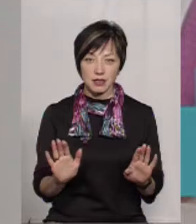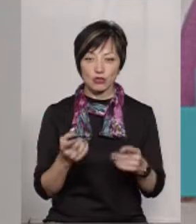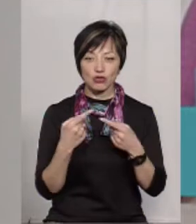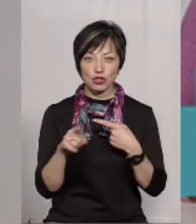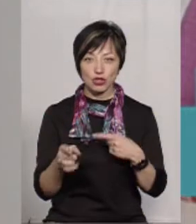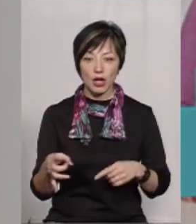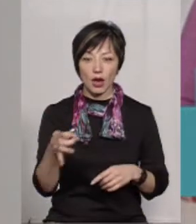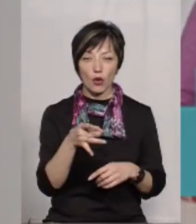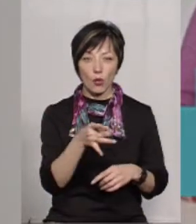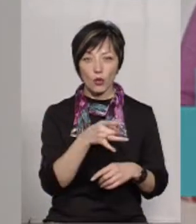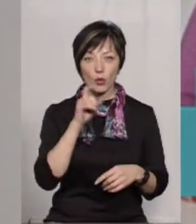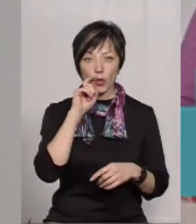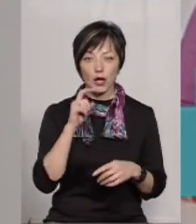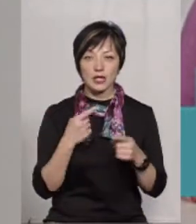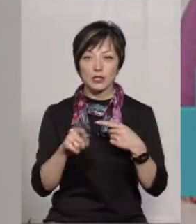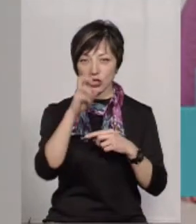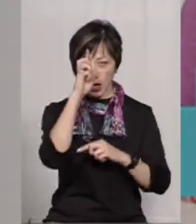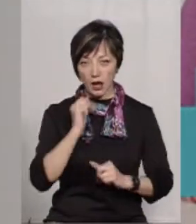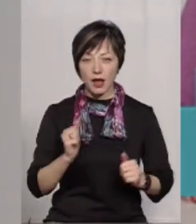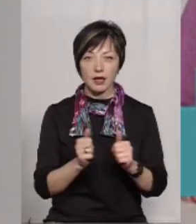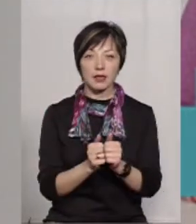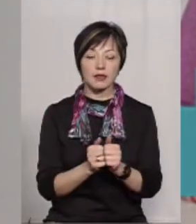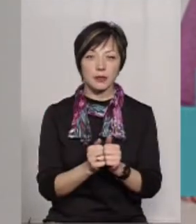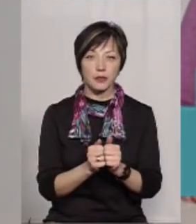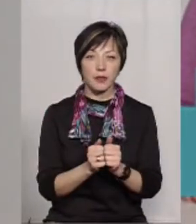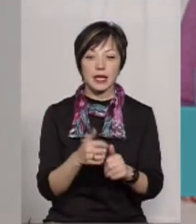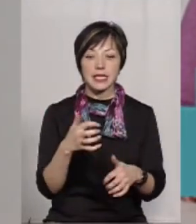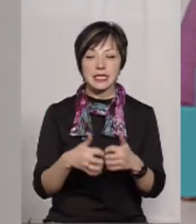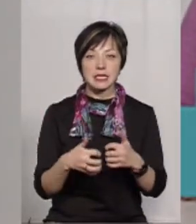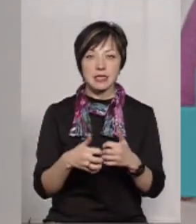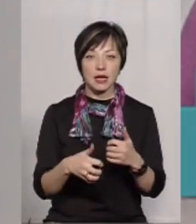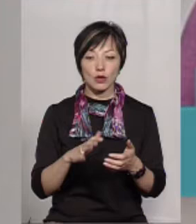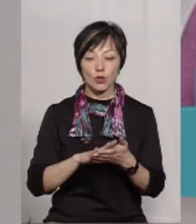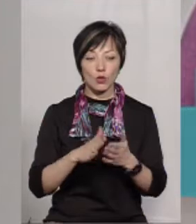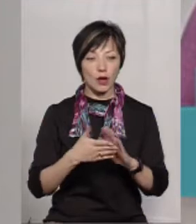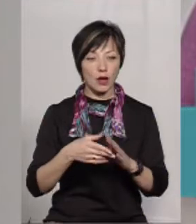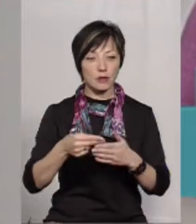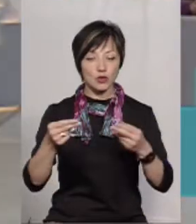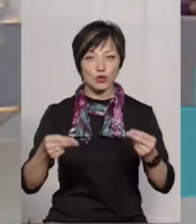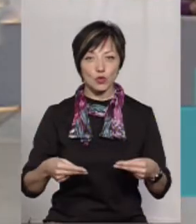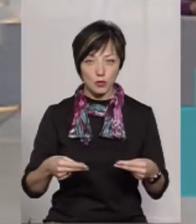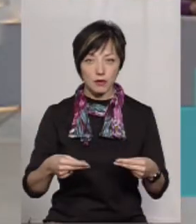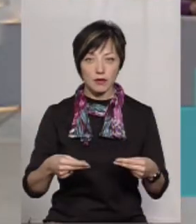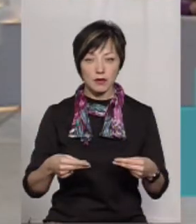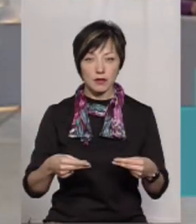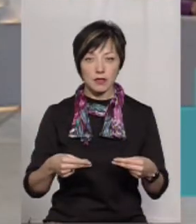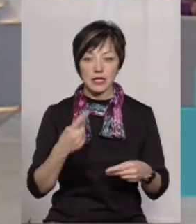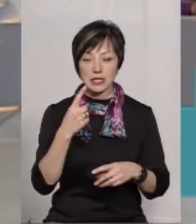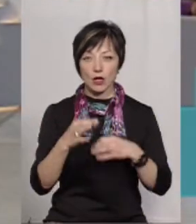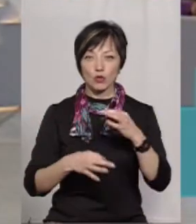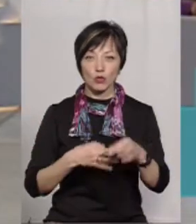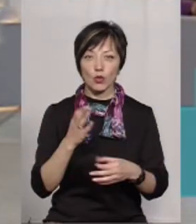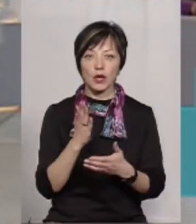з інших регіонів України, а з інших країн. Серед укладених шлюбів за